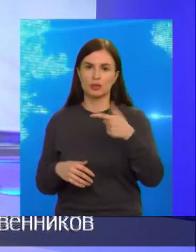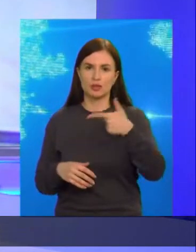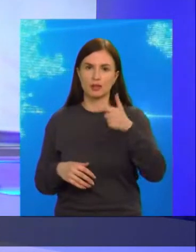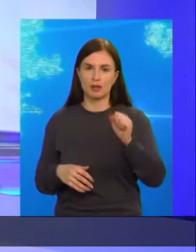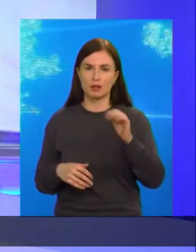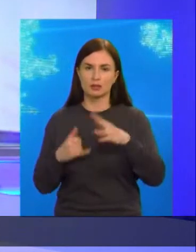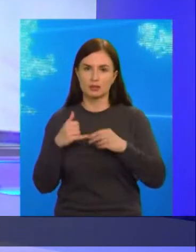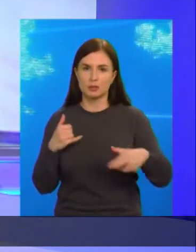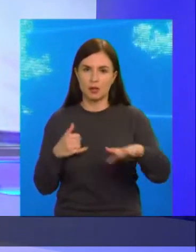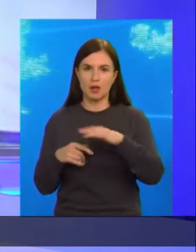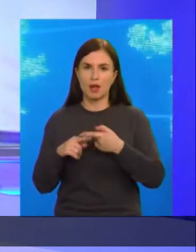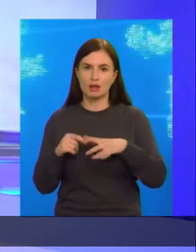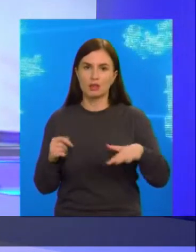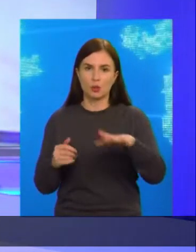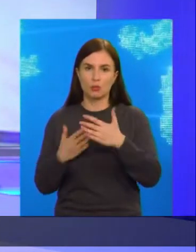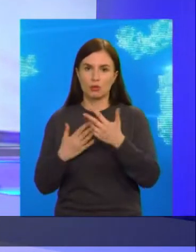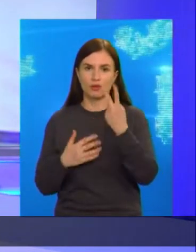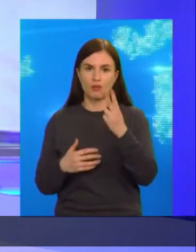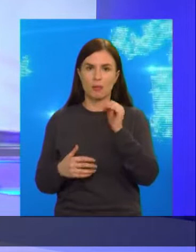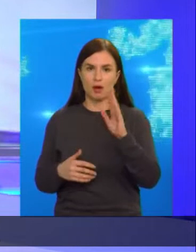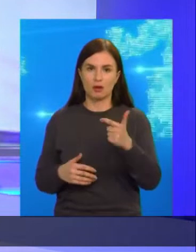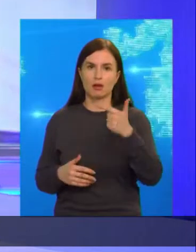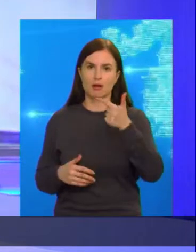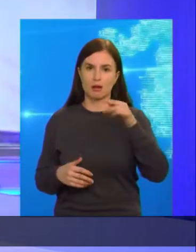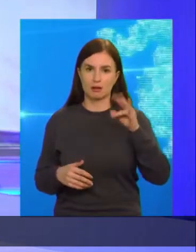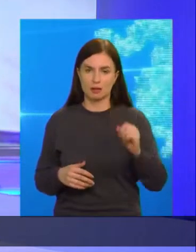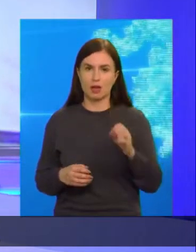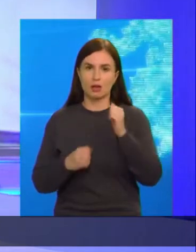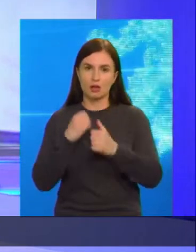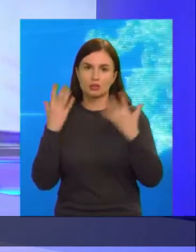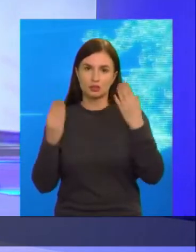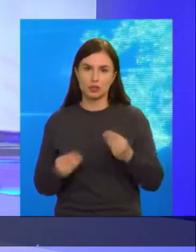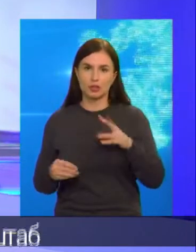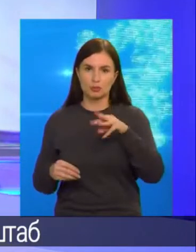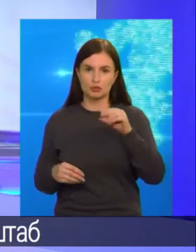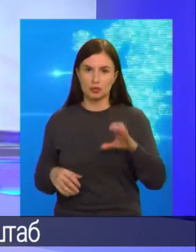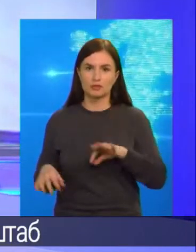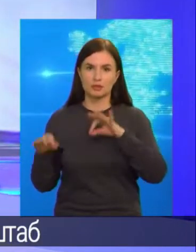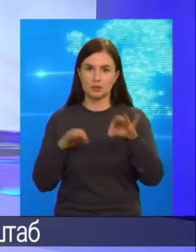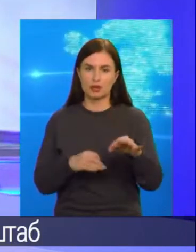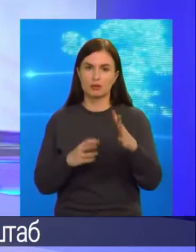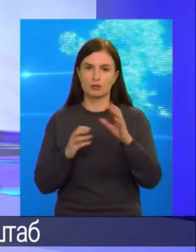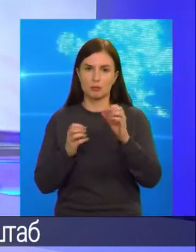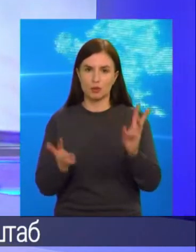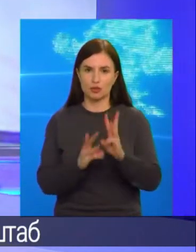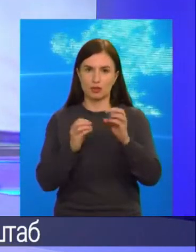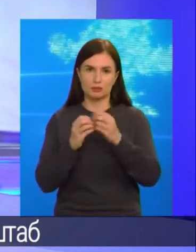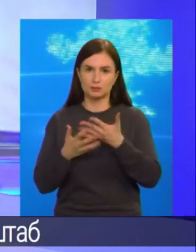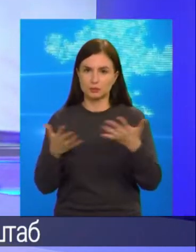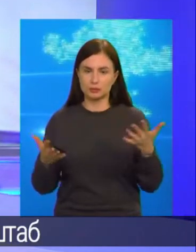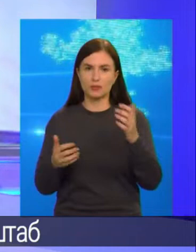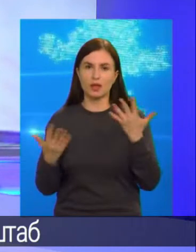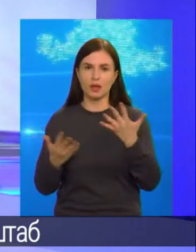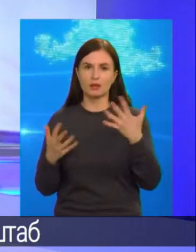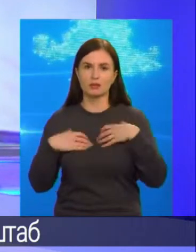Для сравнения, это территория двух парков Гагарина. Ежедневно сотрудники МЧС выезжают на десятки очагов. Какие силы бросают на борьбу с огнем,